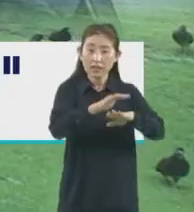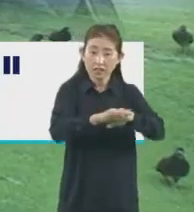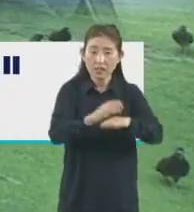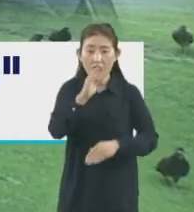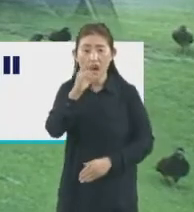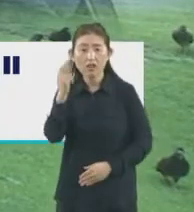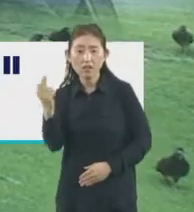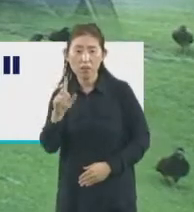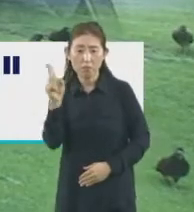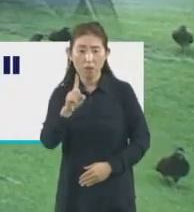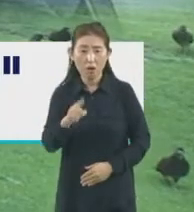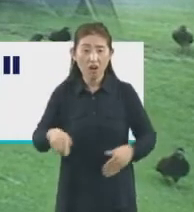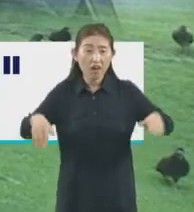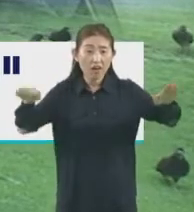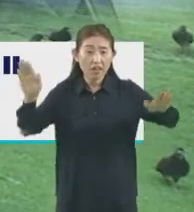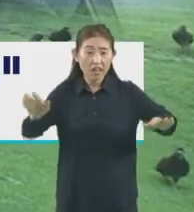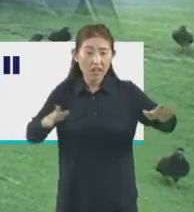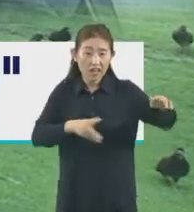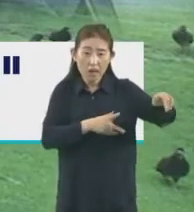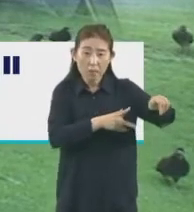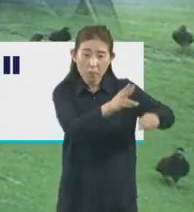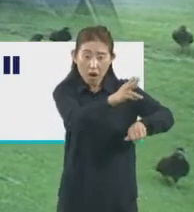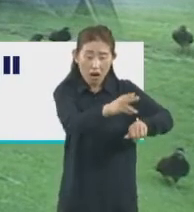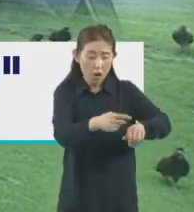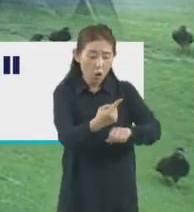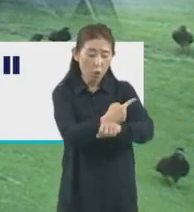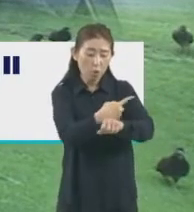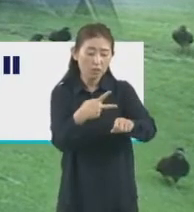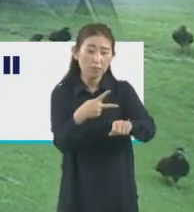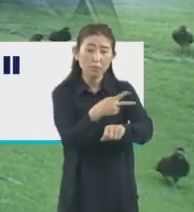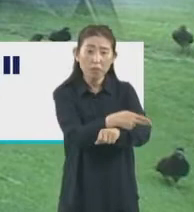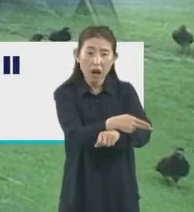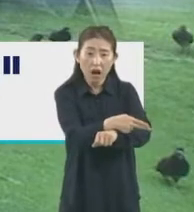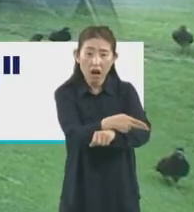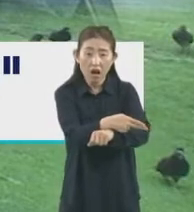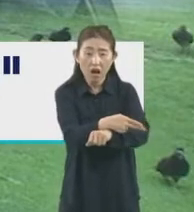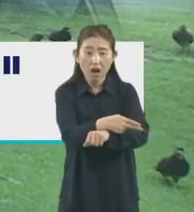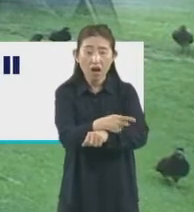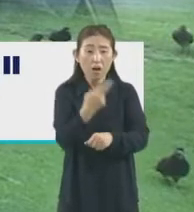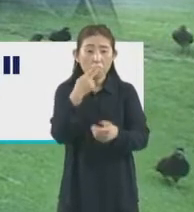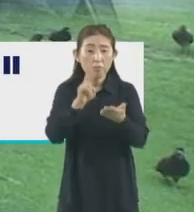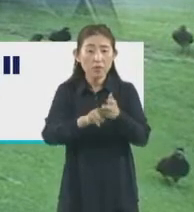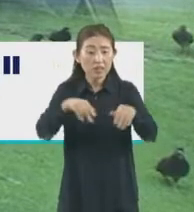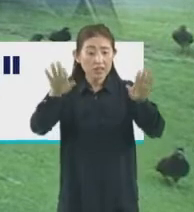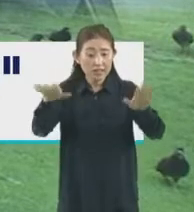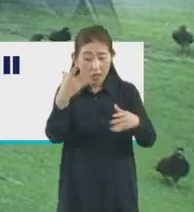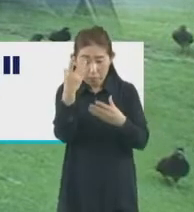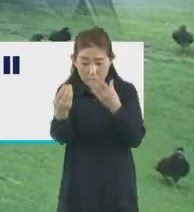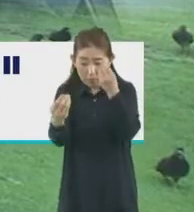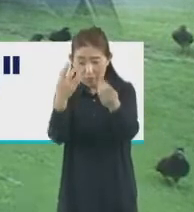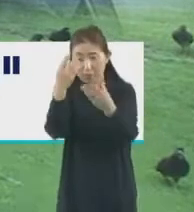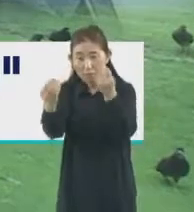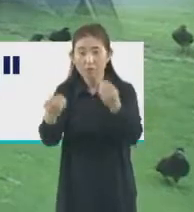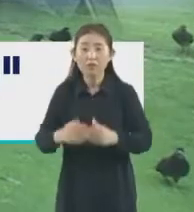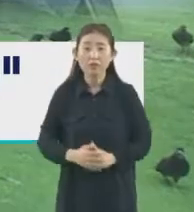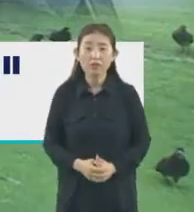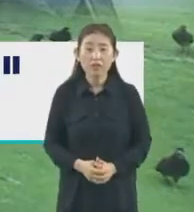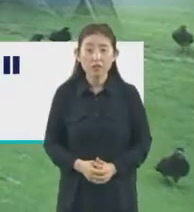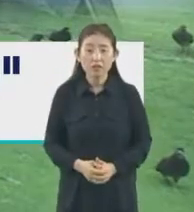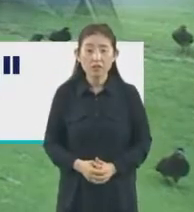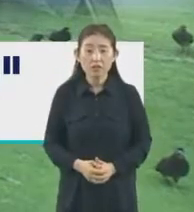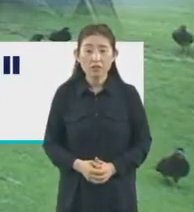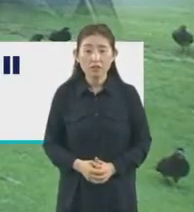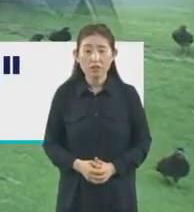대전과 아산에서 날개와 꽁지의 등 곳곳이 잘린 채 버려진 비둘기가 이 따라 발견됐습니다 유해